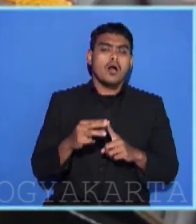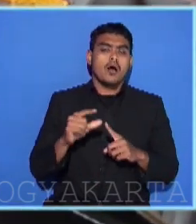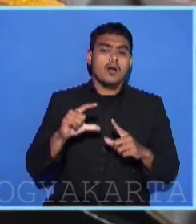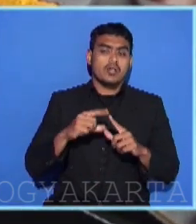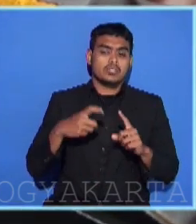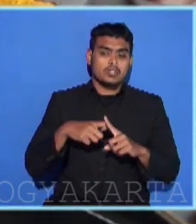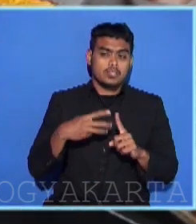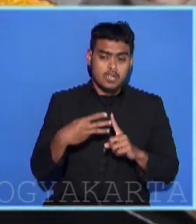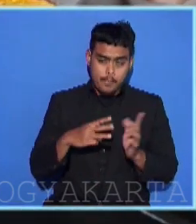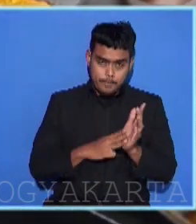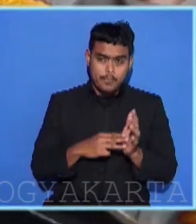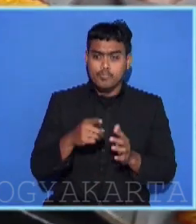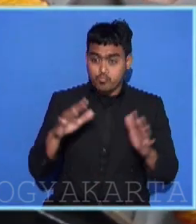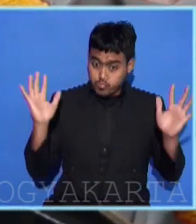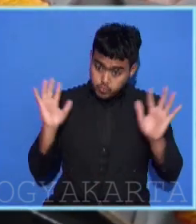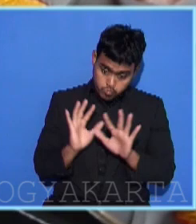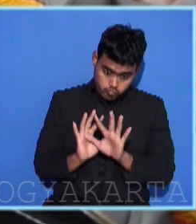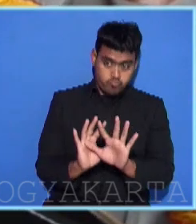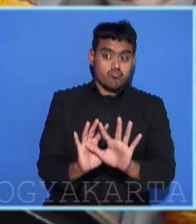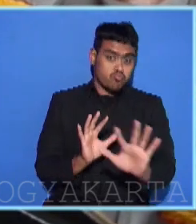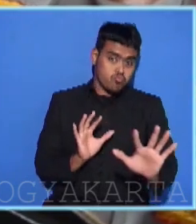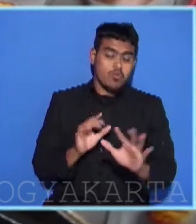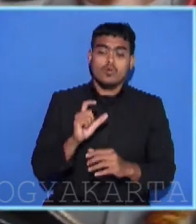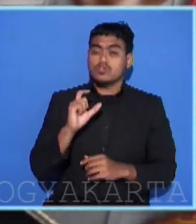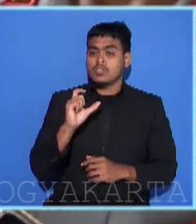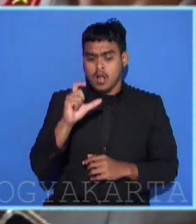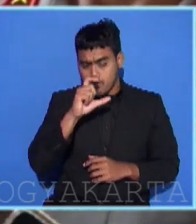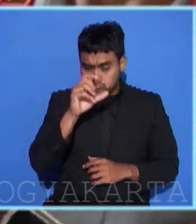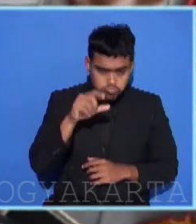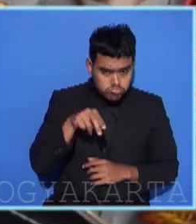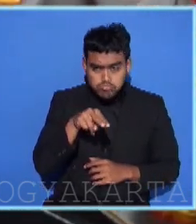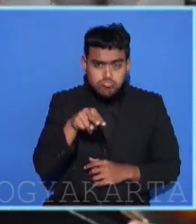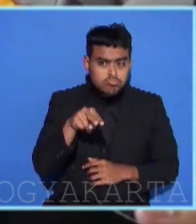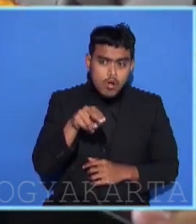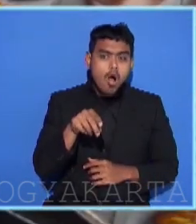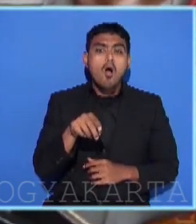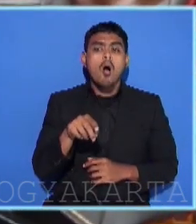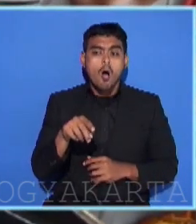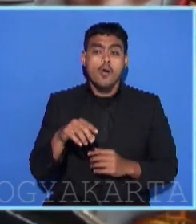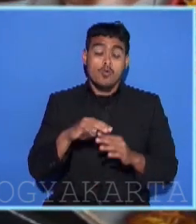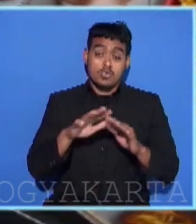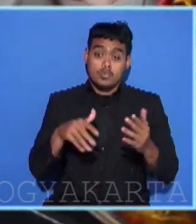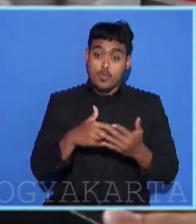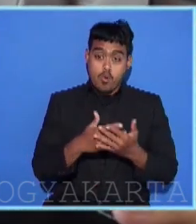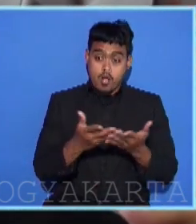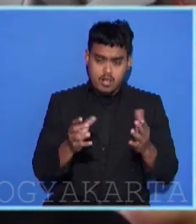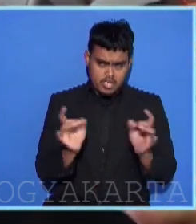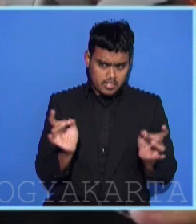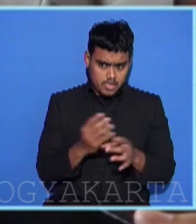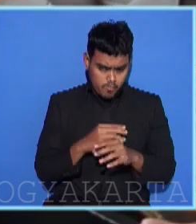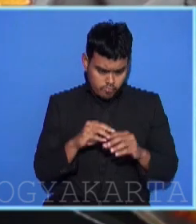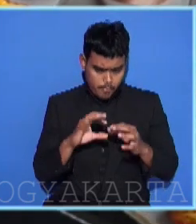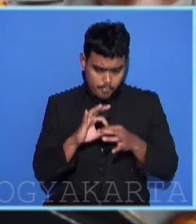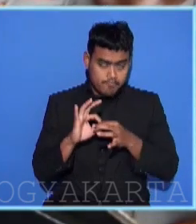turun, Propam turun, Kompolnas turun, tentunya semuanya sedang bekerja, dan